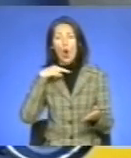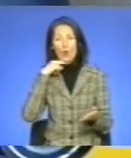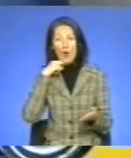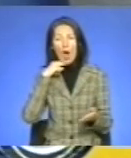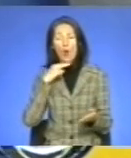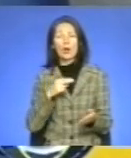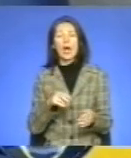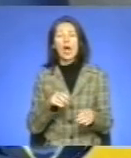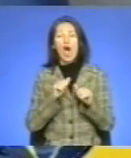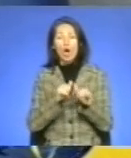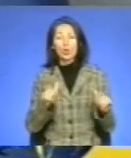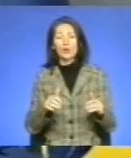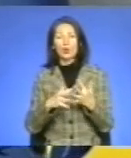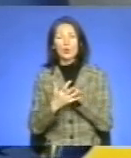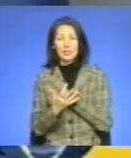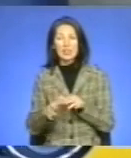сільських територій,